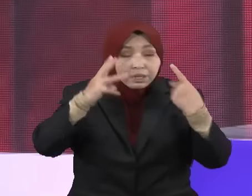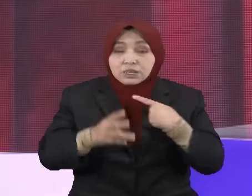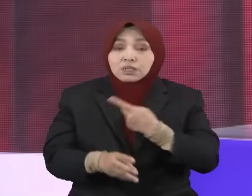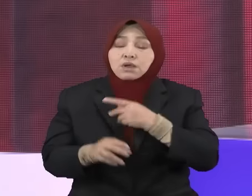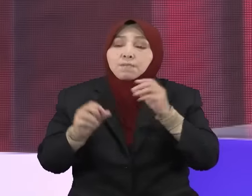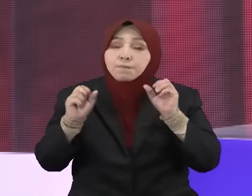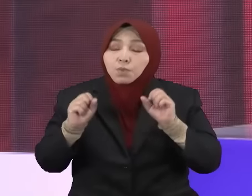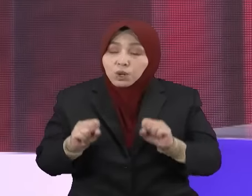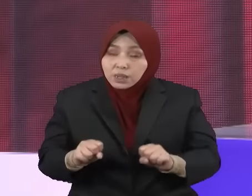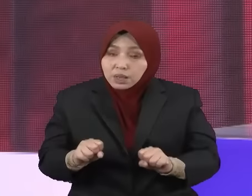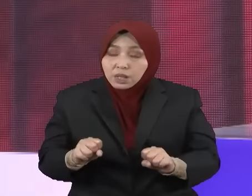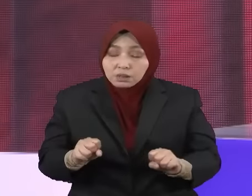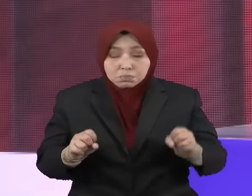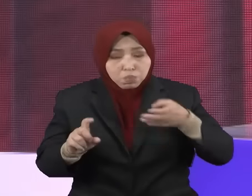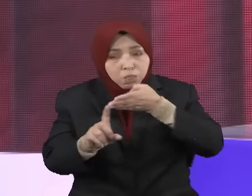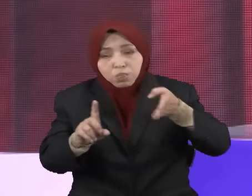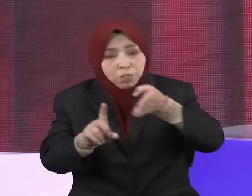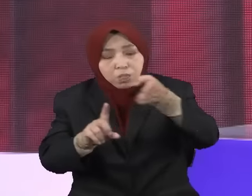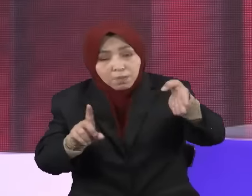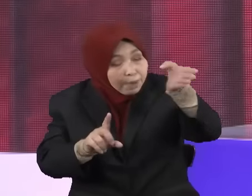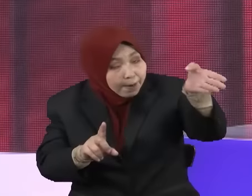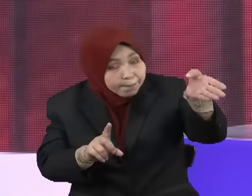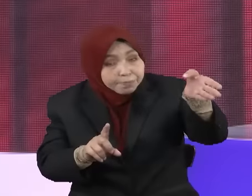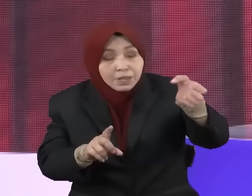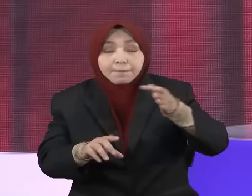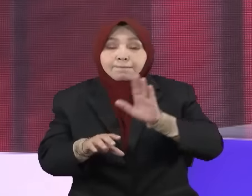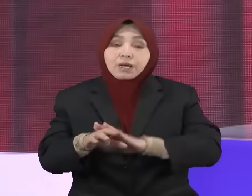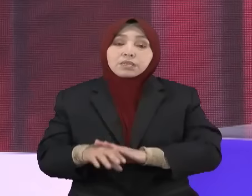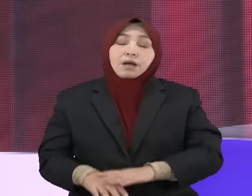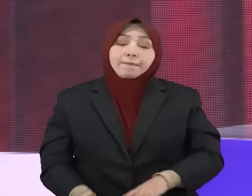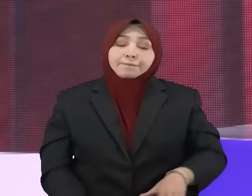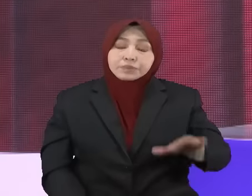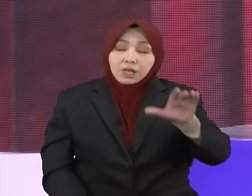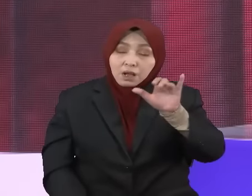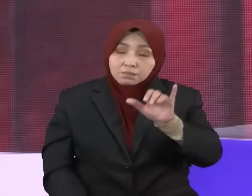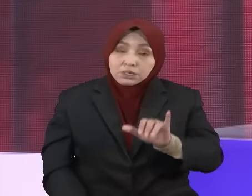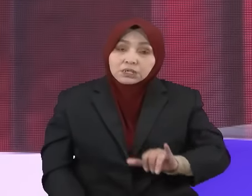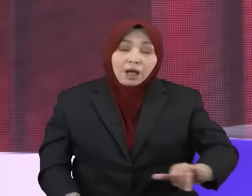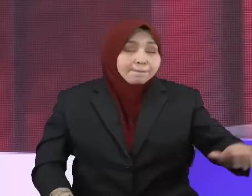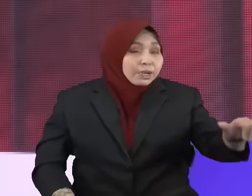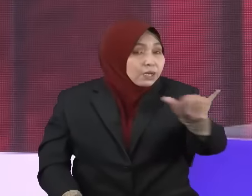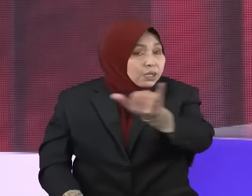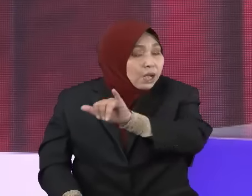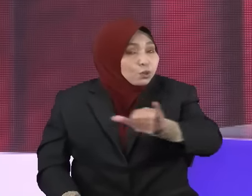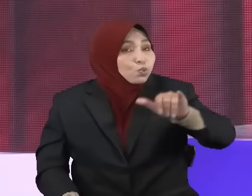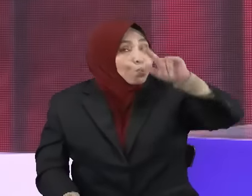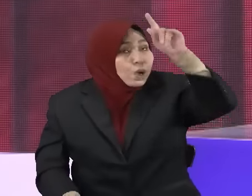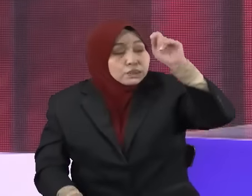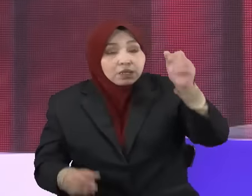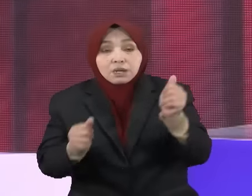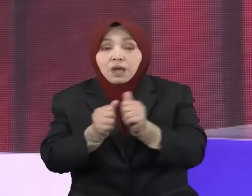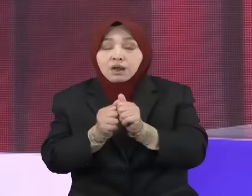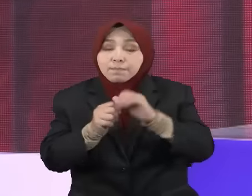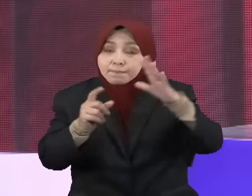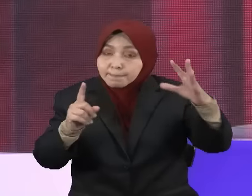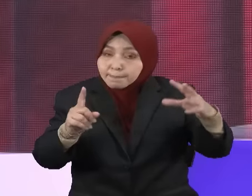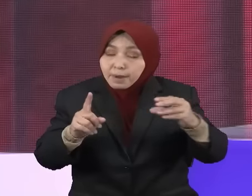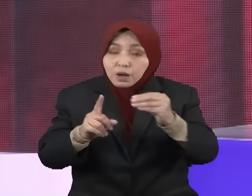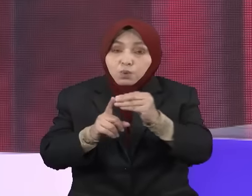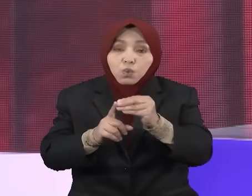boleh terbabas kepada bi rabbihim ya'dilun, menyamaratakan Tuhan dengan